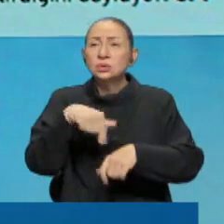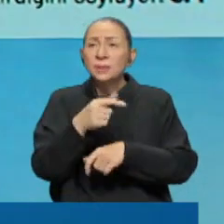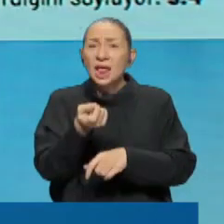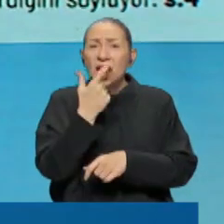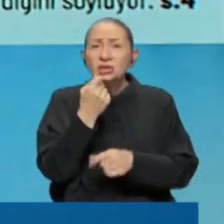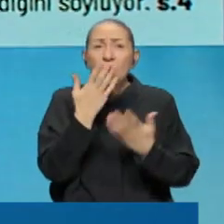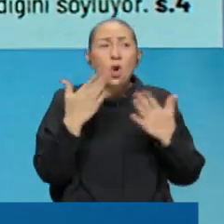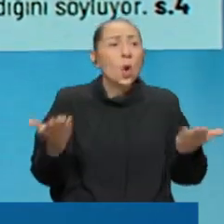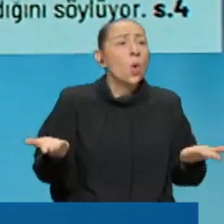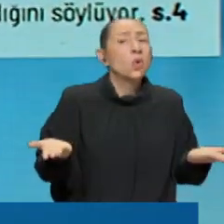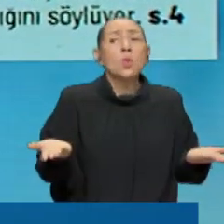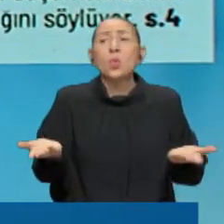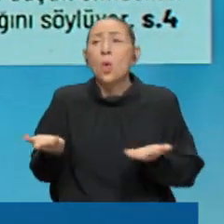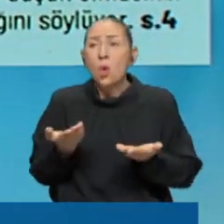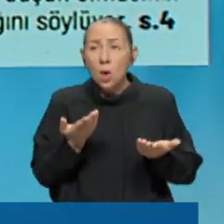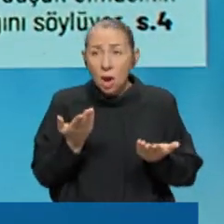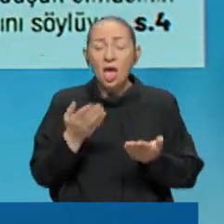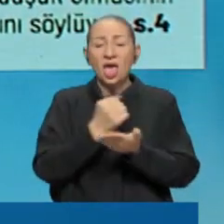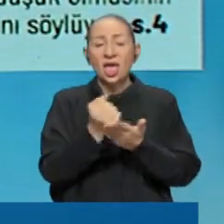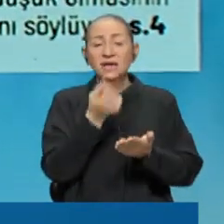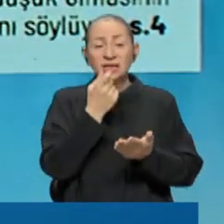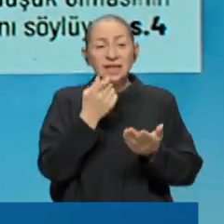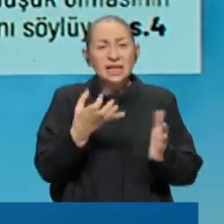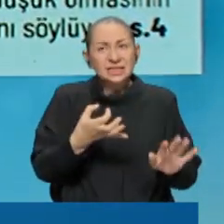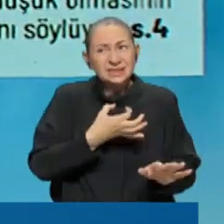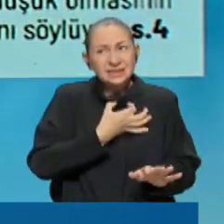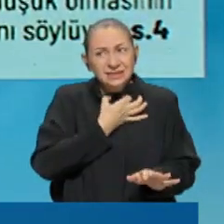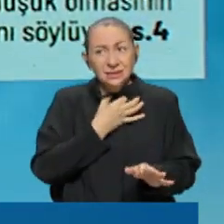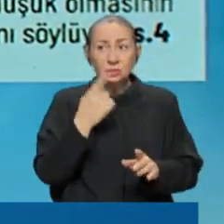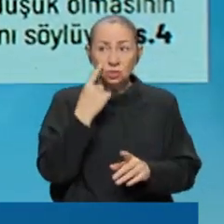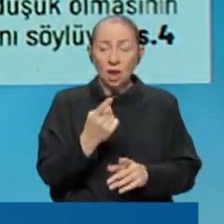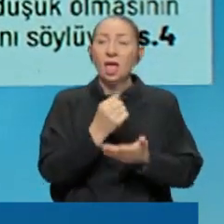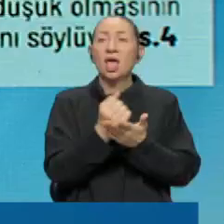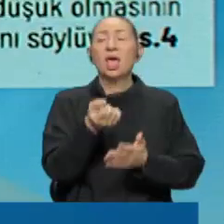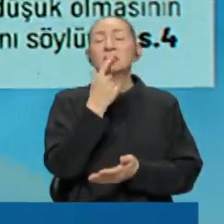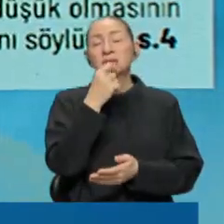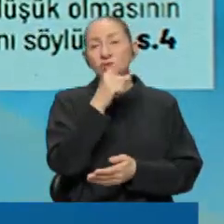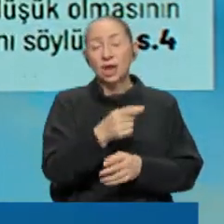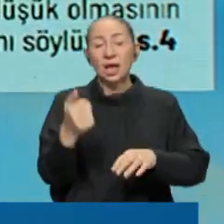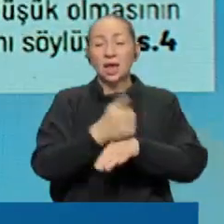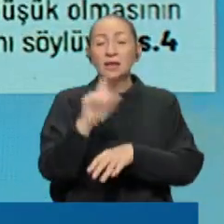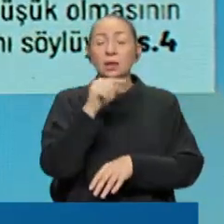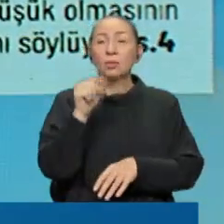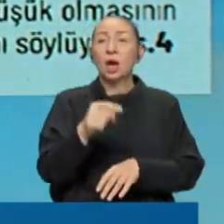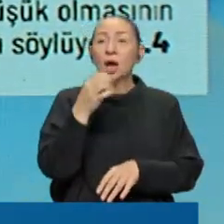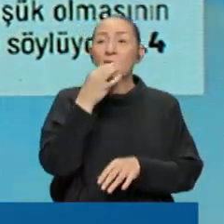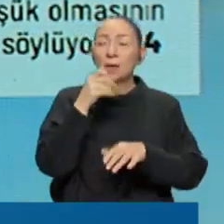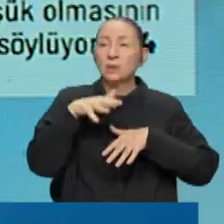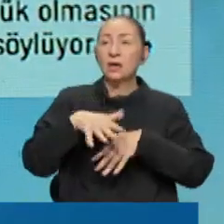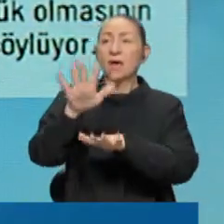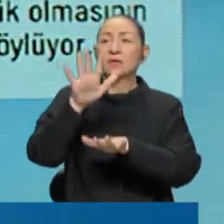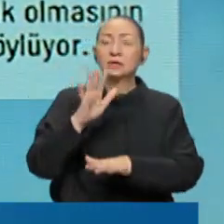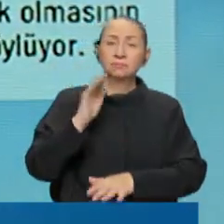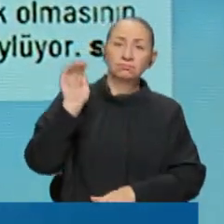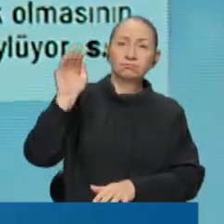artan ilaç yokluklarına eczanelerin içine girdiği ekonomik dar boğaza karşı Eczacılar iktidara bugün Ankara'dan mitingle